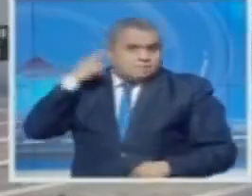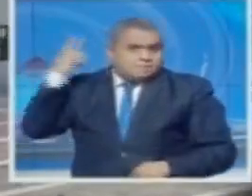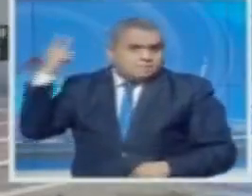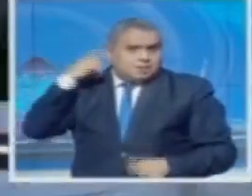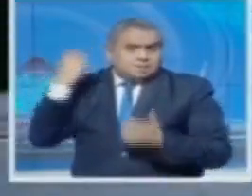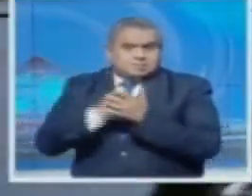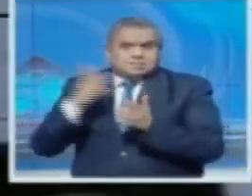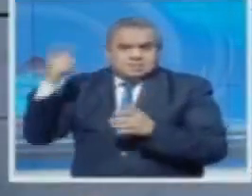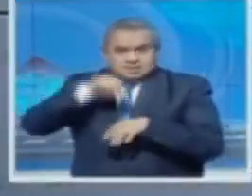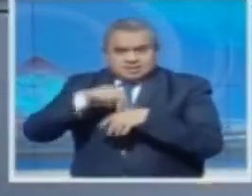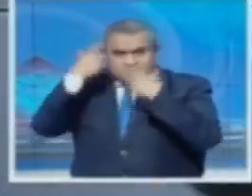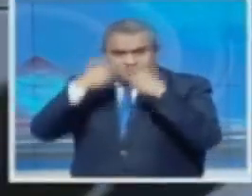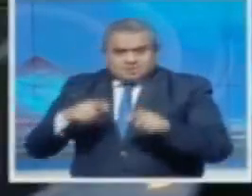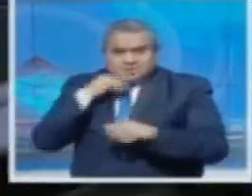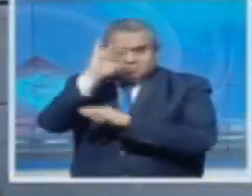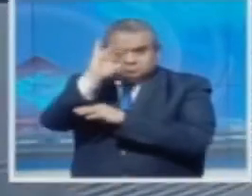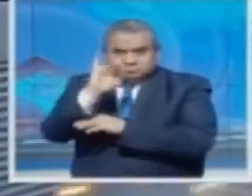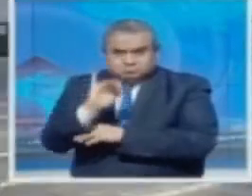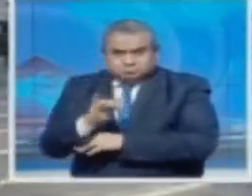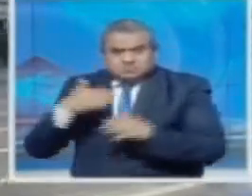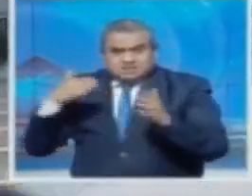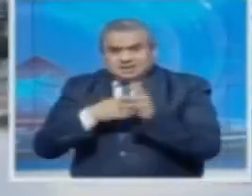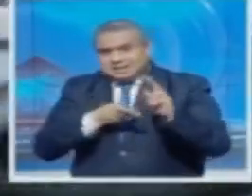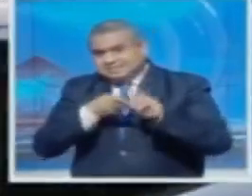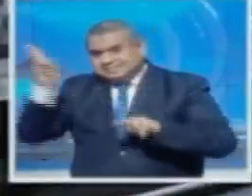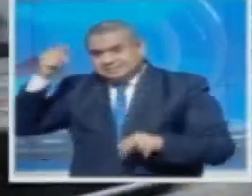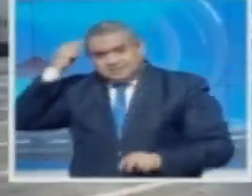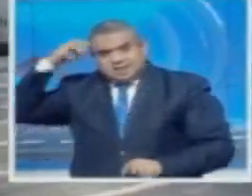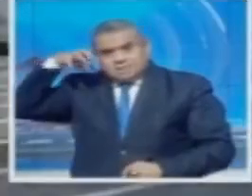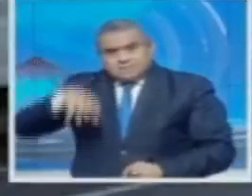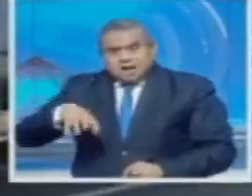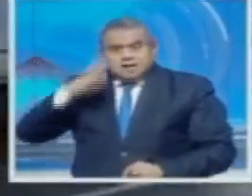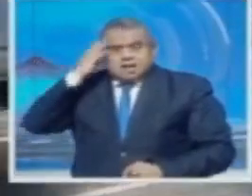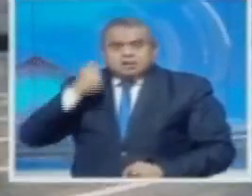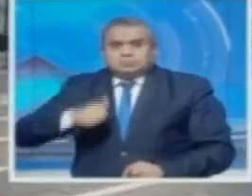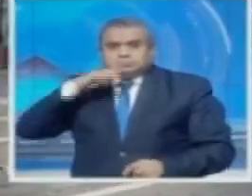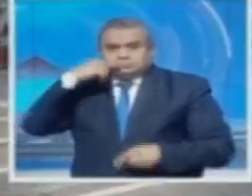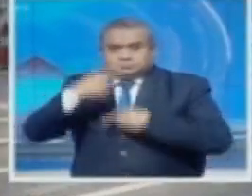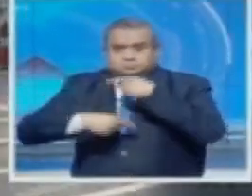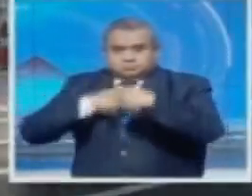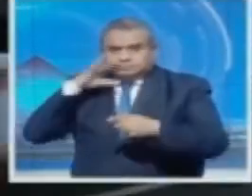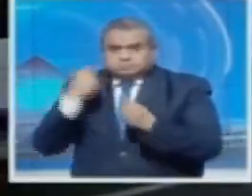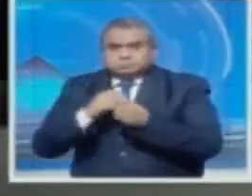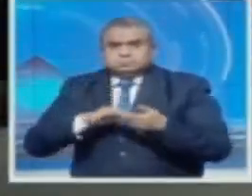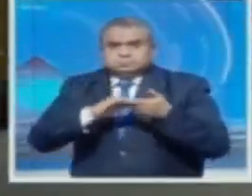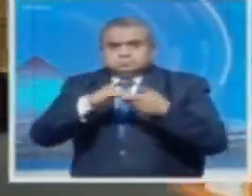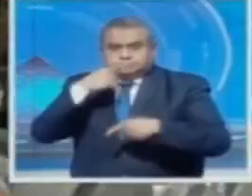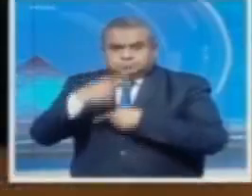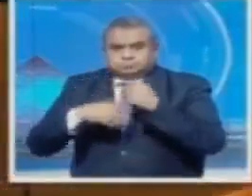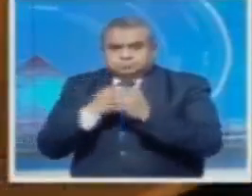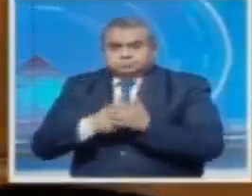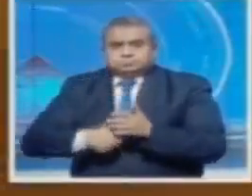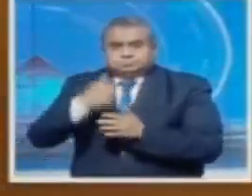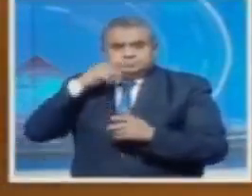وطوال مدة إقامتهم وحتى المغادرة إلى مكة المكرمة، وهناك تتواصل الخدمات